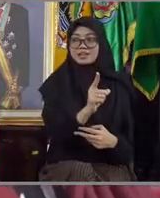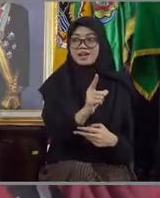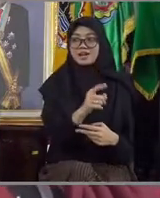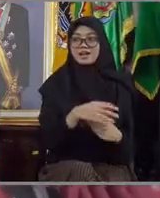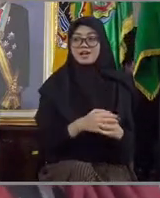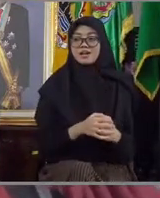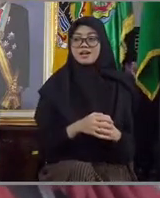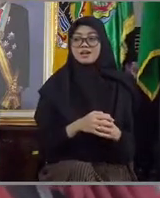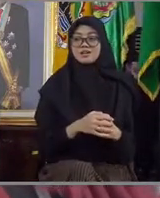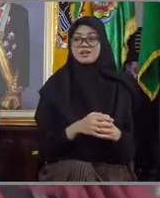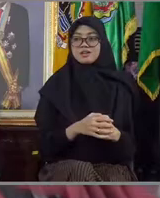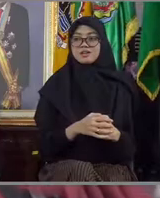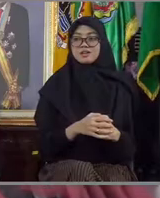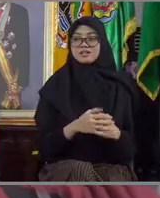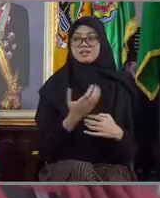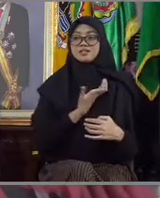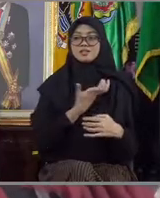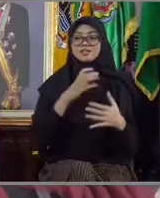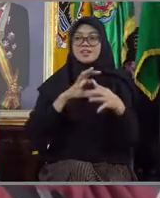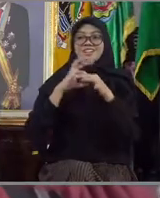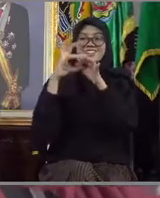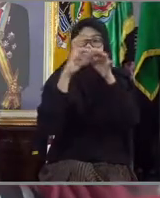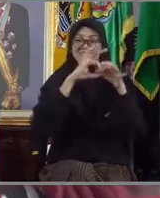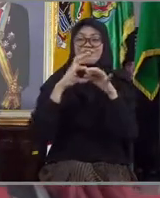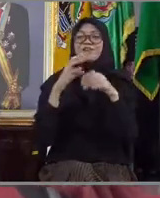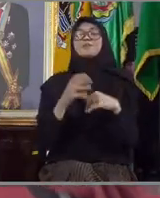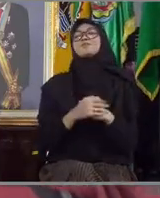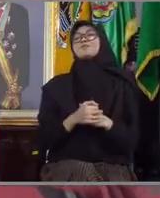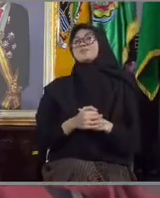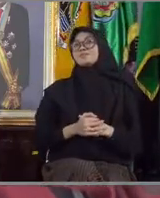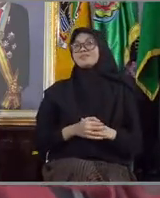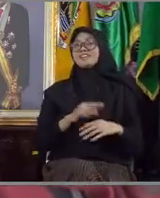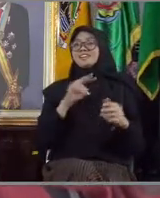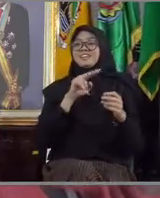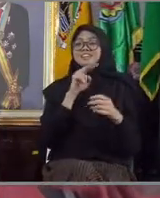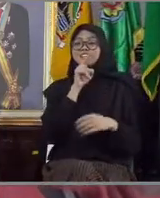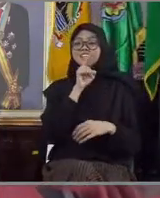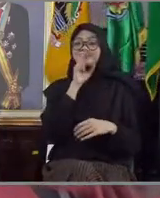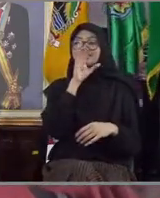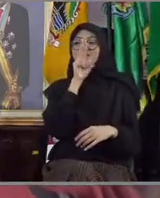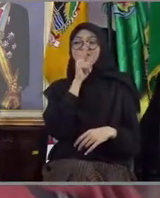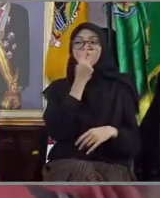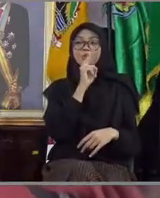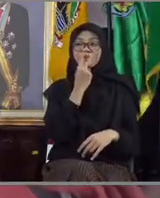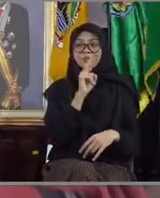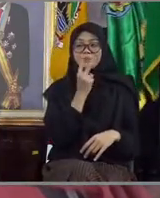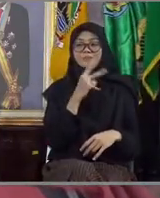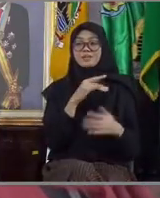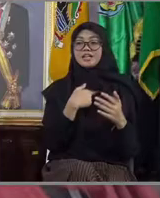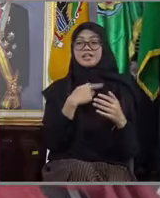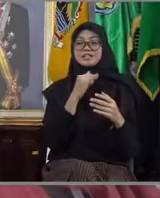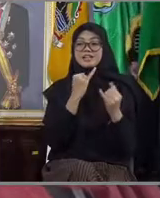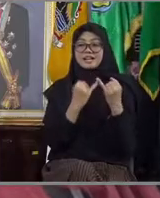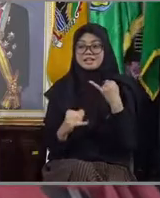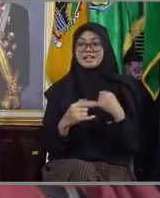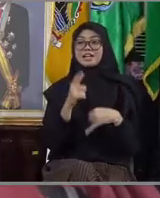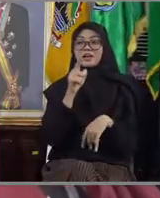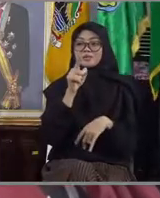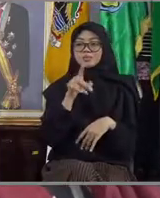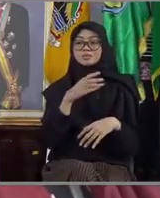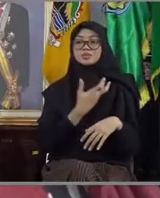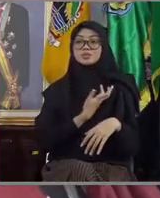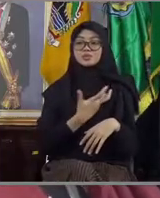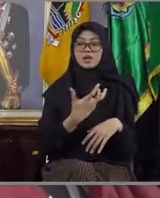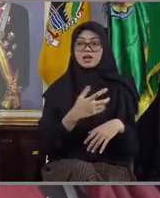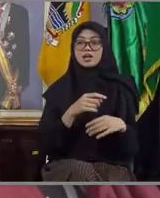dari bawah? Bekerja sama dengan atas dan bawah. Jadi tiga jawabanmu berbeda kan ya. Sekarang terakhir, kamu lebih suka dari